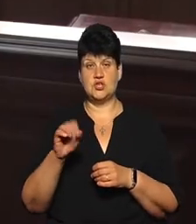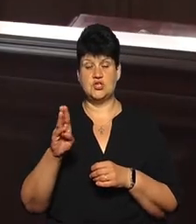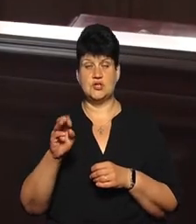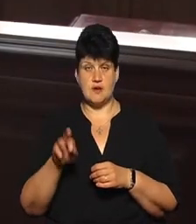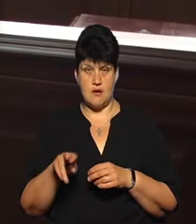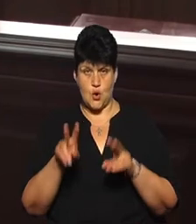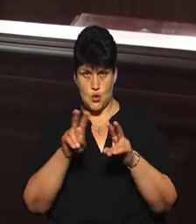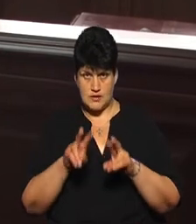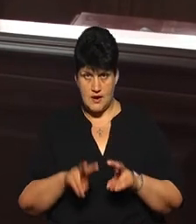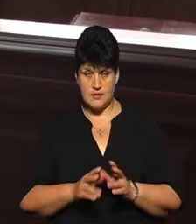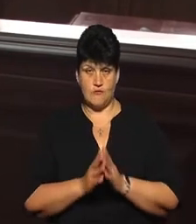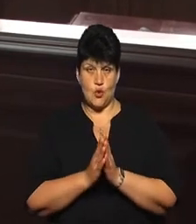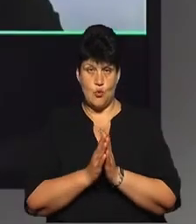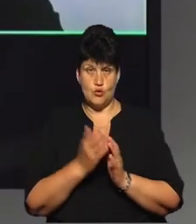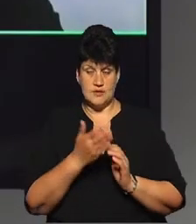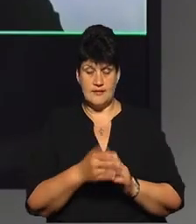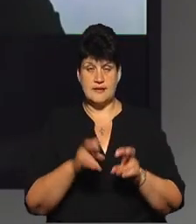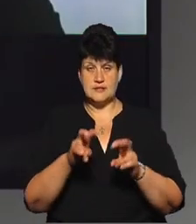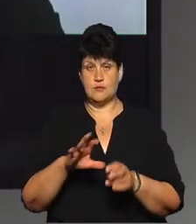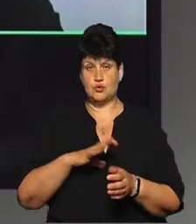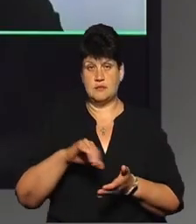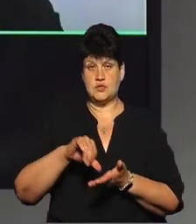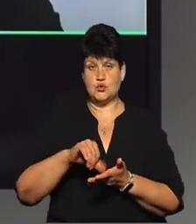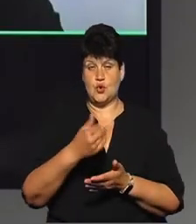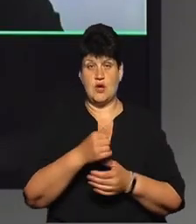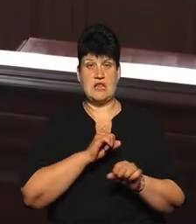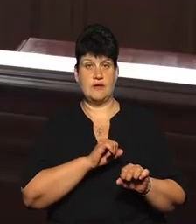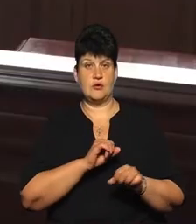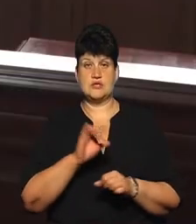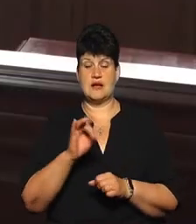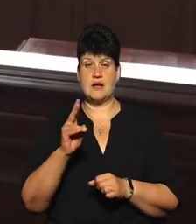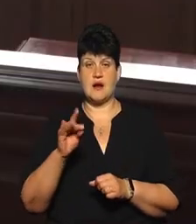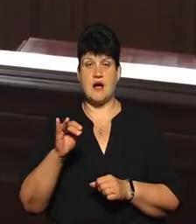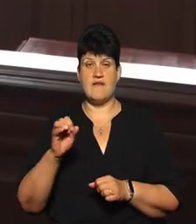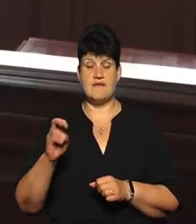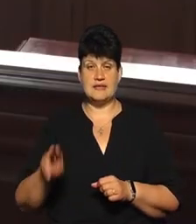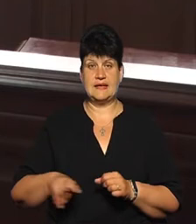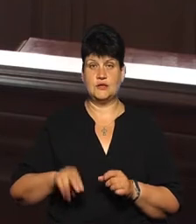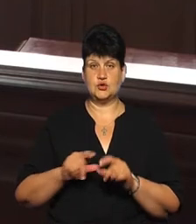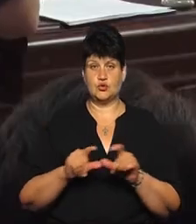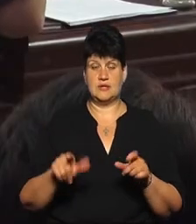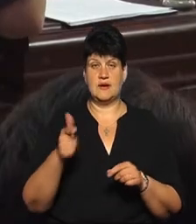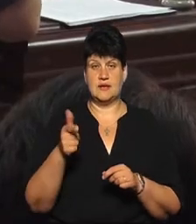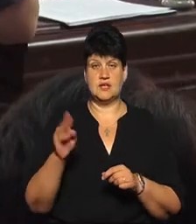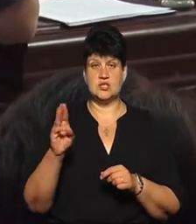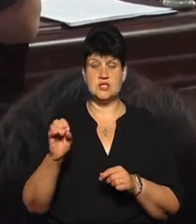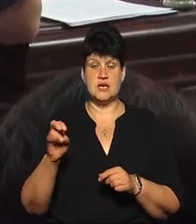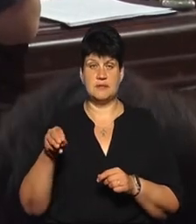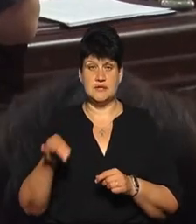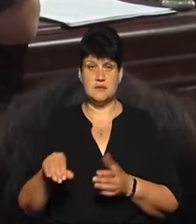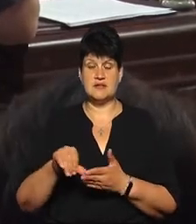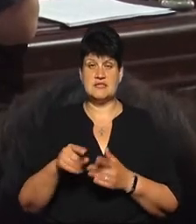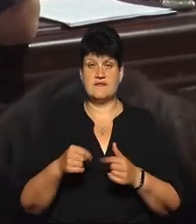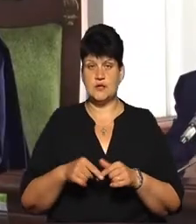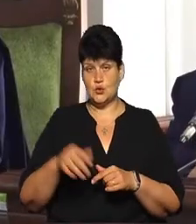Віталія Ковальчука. На засіданні були присутні його адвокат Ростислав Кравець, директорка школи Ганна Щепна та представниця відділу освіти